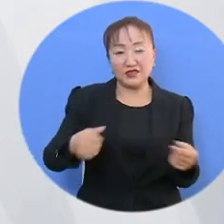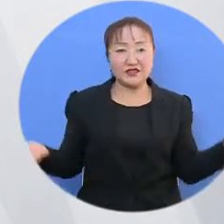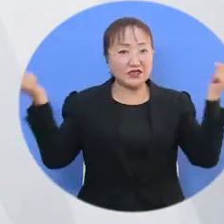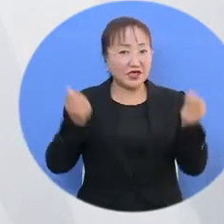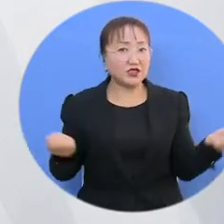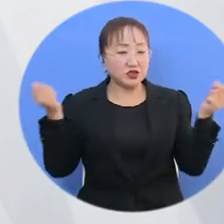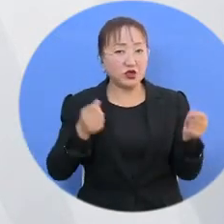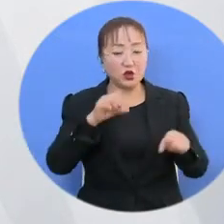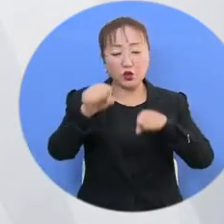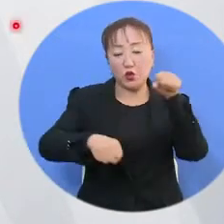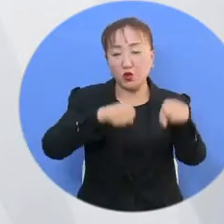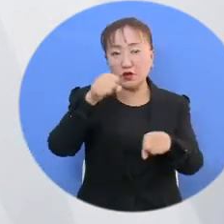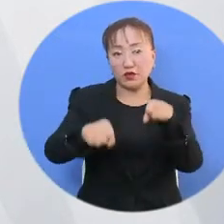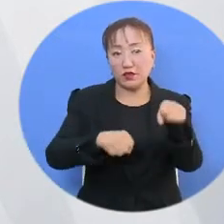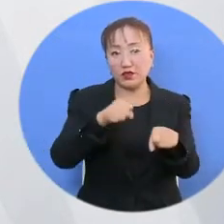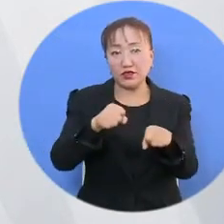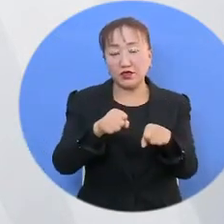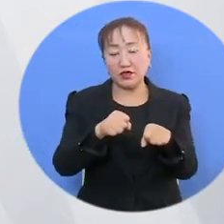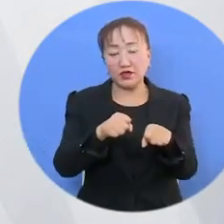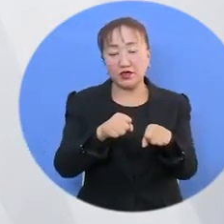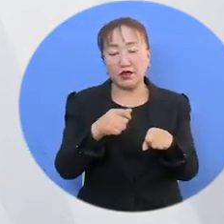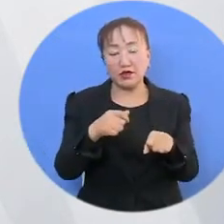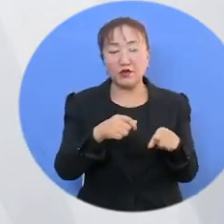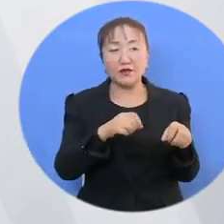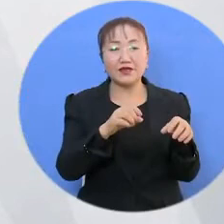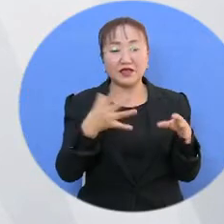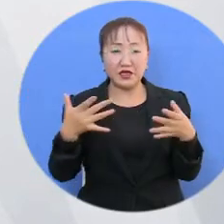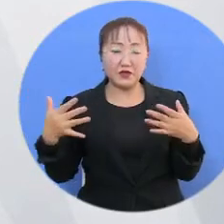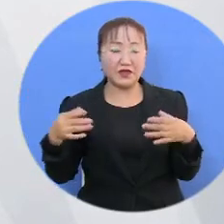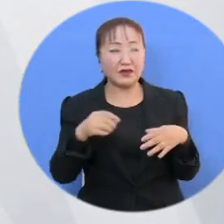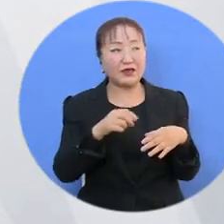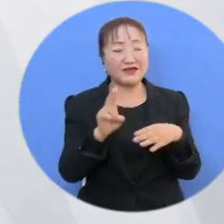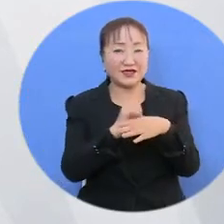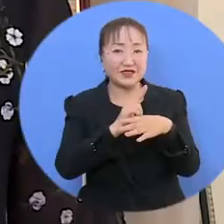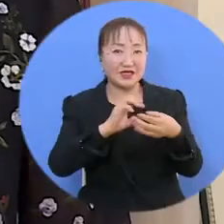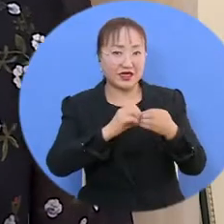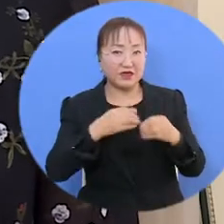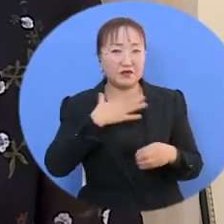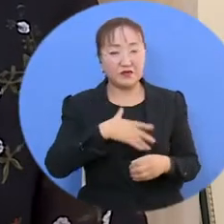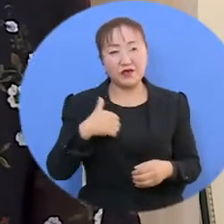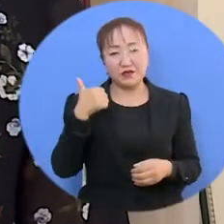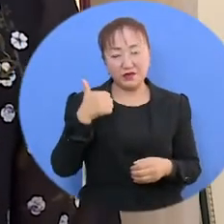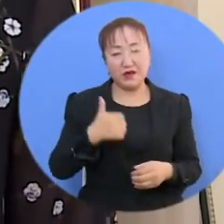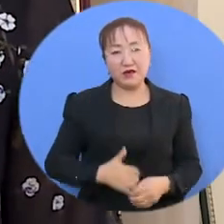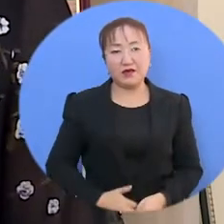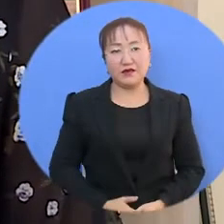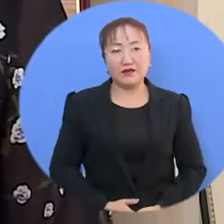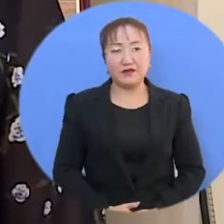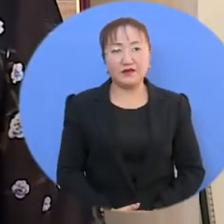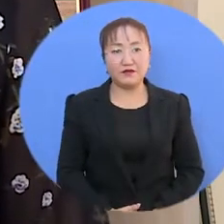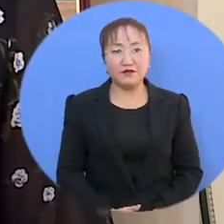тоглох, дугуй унах зэрэг дасгал хөдөлгөөнүүдийг тогтмол хийх нь хүүхдийн бие бялдрын өсөлт хөгжилтөнд нөлөөтэй.